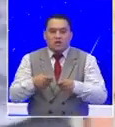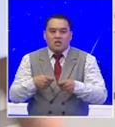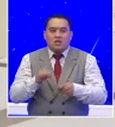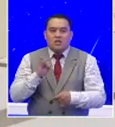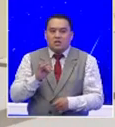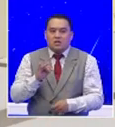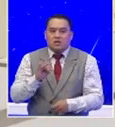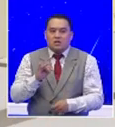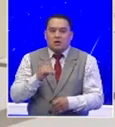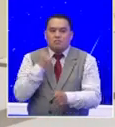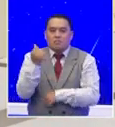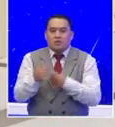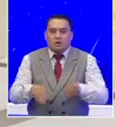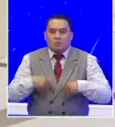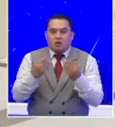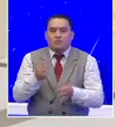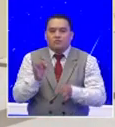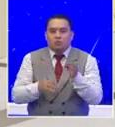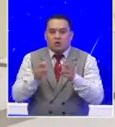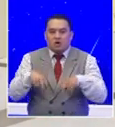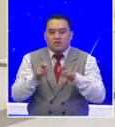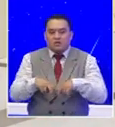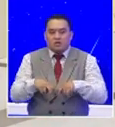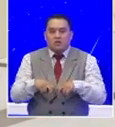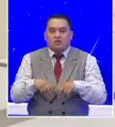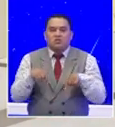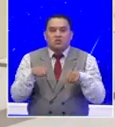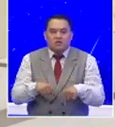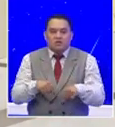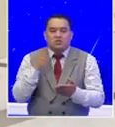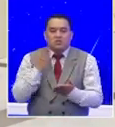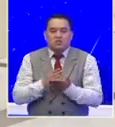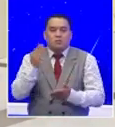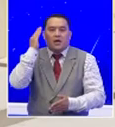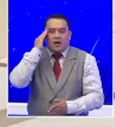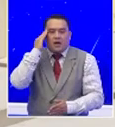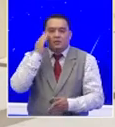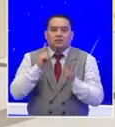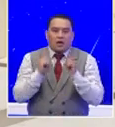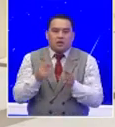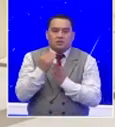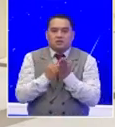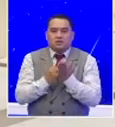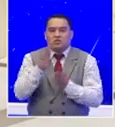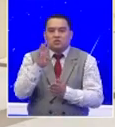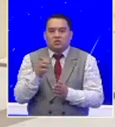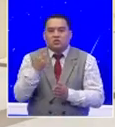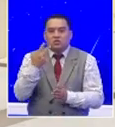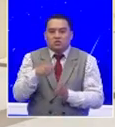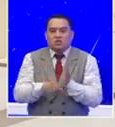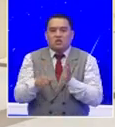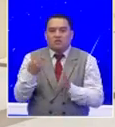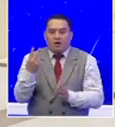И материалы будут переданы в суд для рассмотрения. То есть здесь предусматриваются меры, согласно статье 462, части